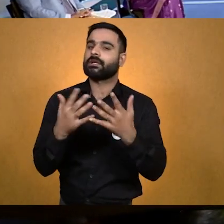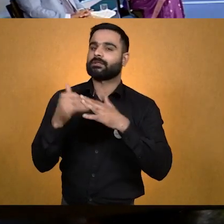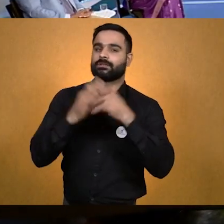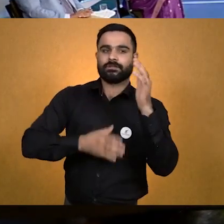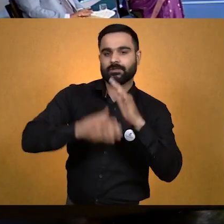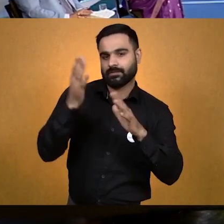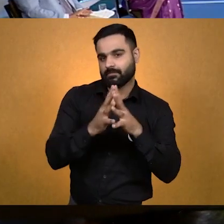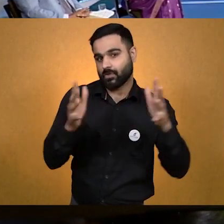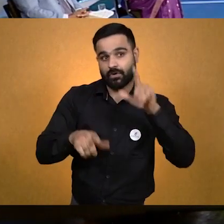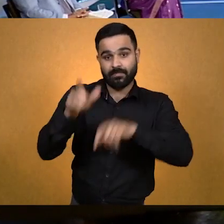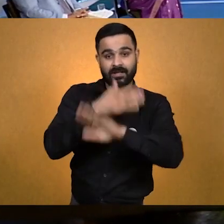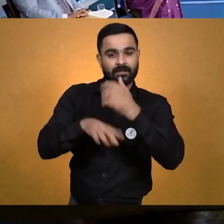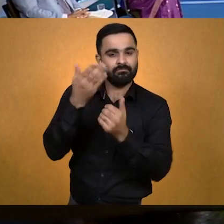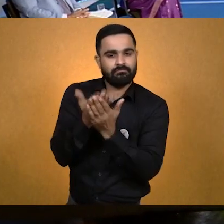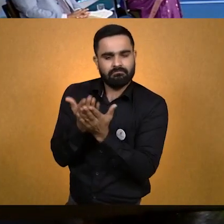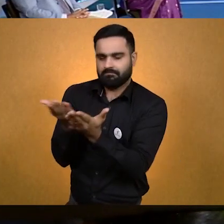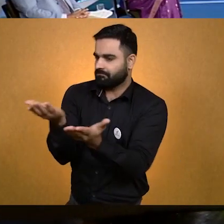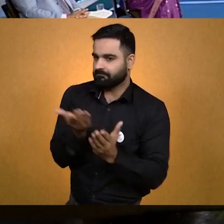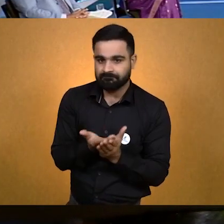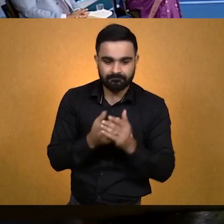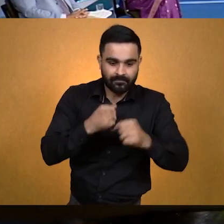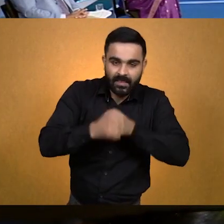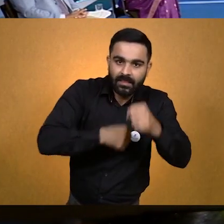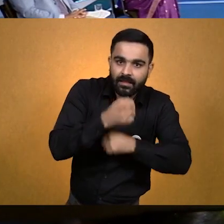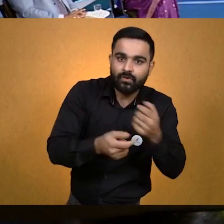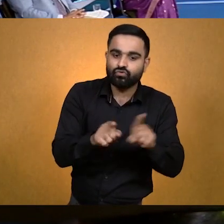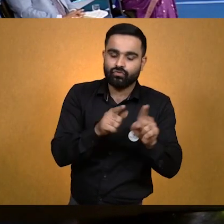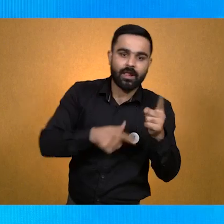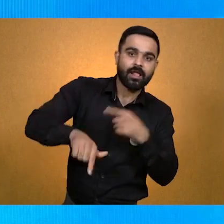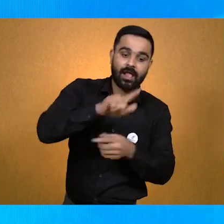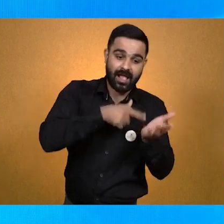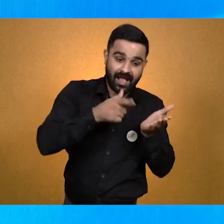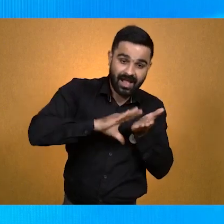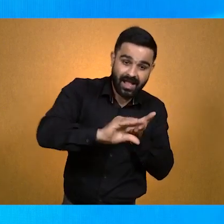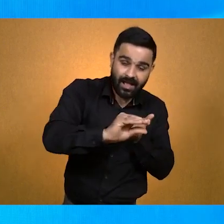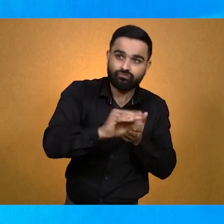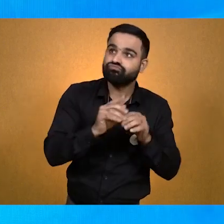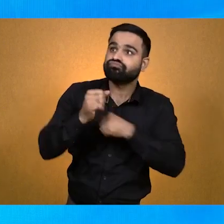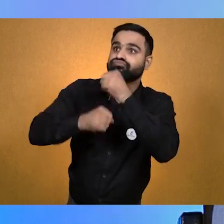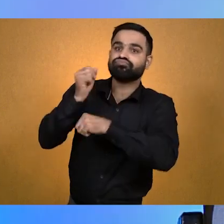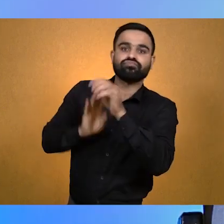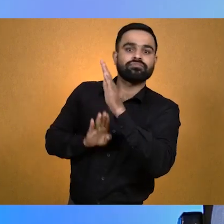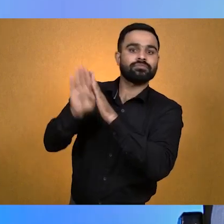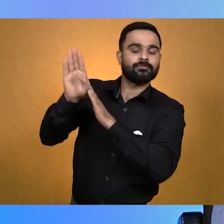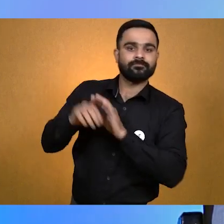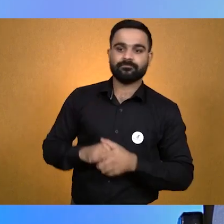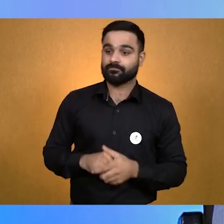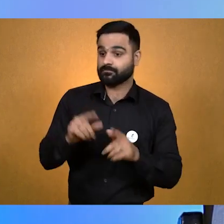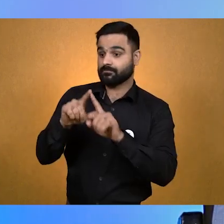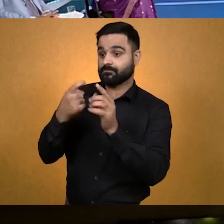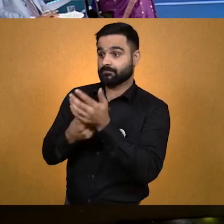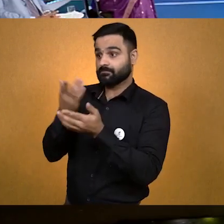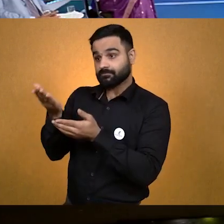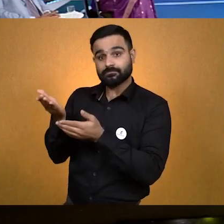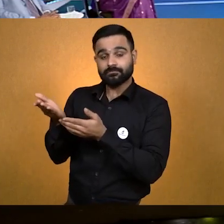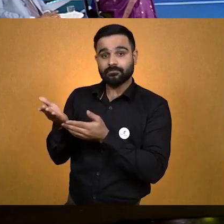दैट मोर एंड मोर पर्सन्स विद डिसेबिलिटी कैन कम आउट एंड प्ले एंड राइट फ्रॉम द ग्रास रूट लेवल टिल द एलीट लेवल। डॉक्टर दत्ता?